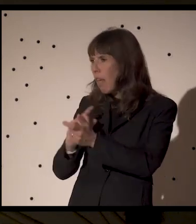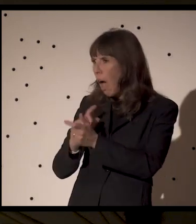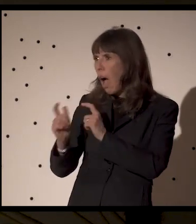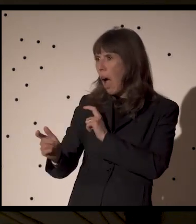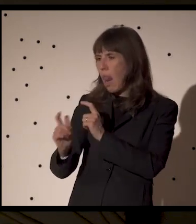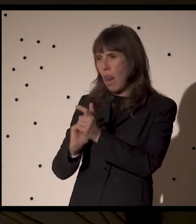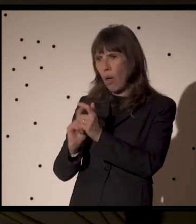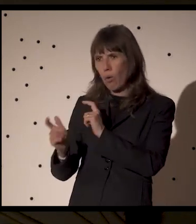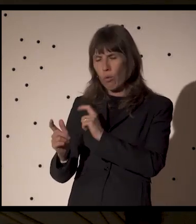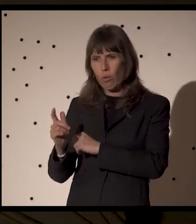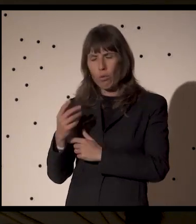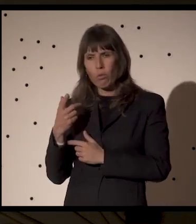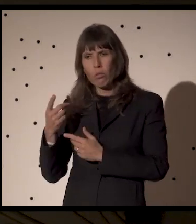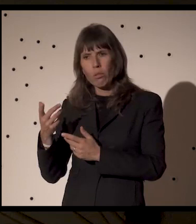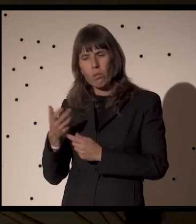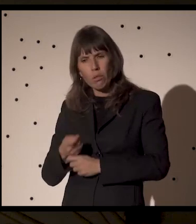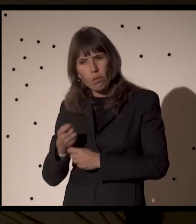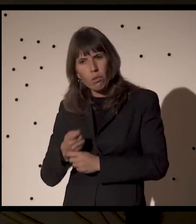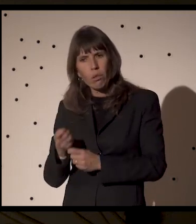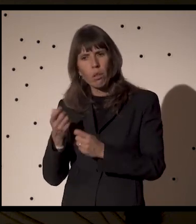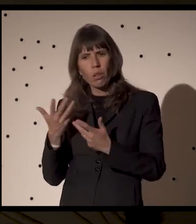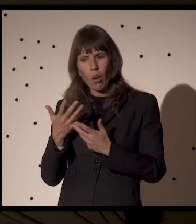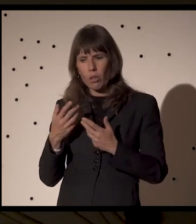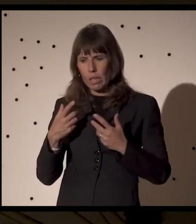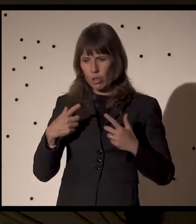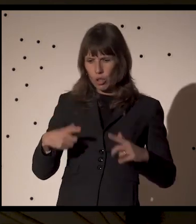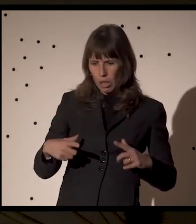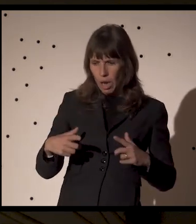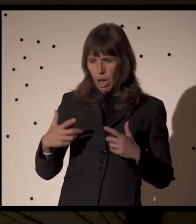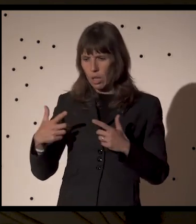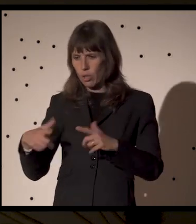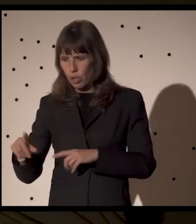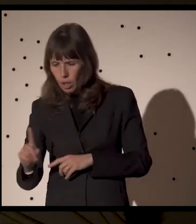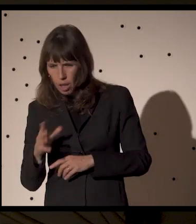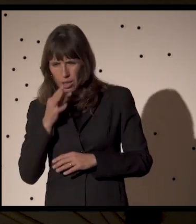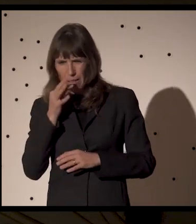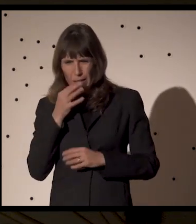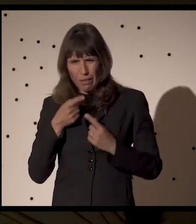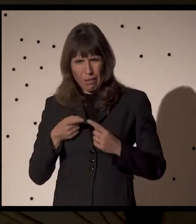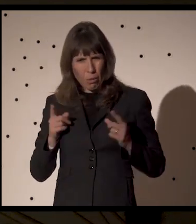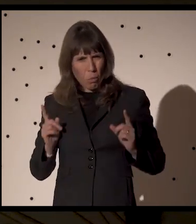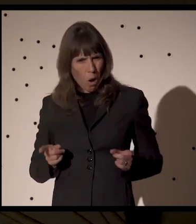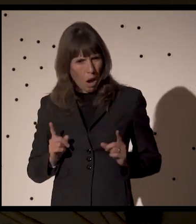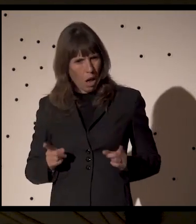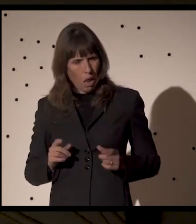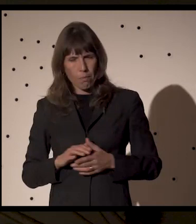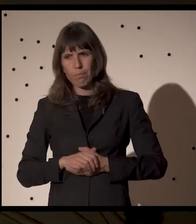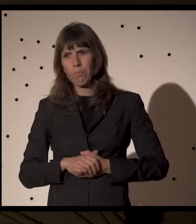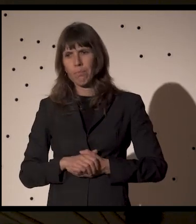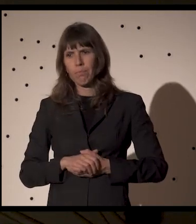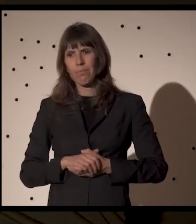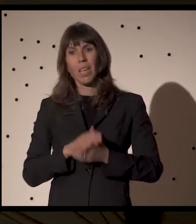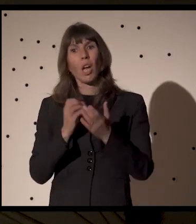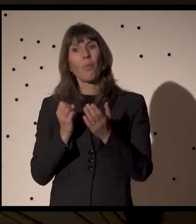che rapporto esiste tra la città e ciò che non è città e cosa sta diventando la città questa serie di produzioni si